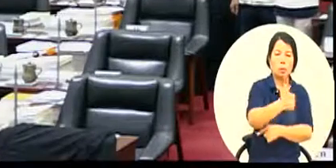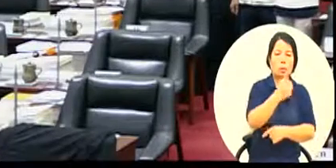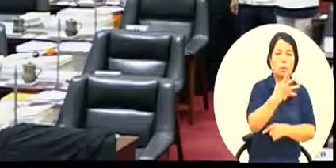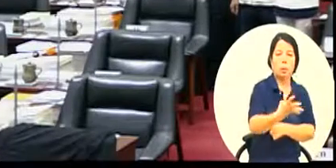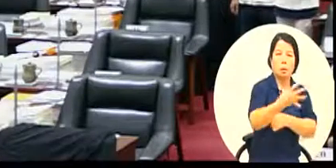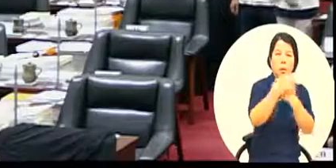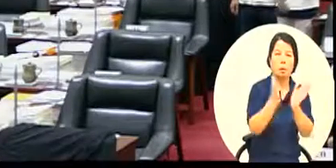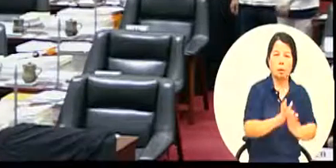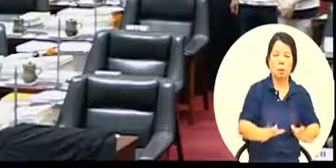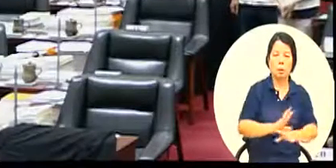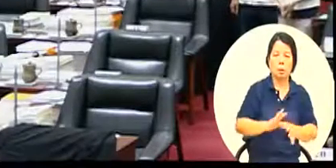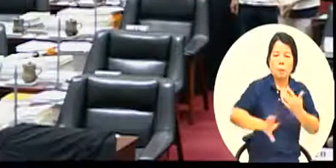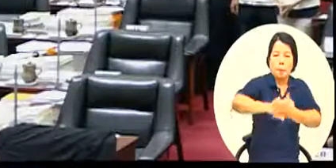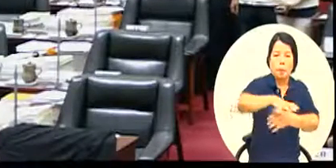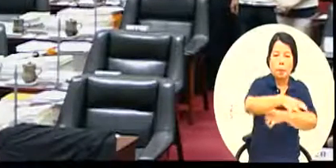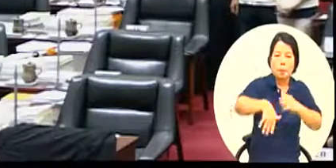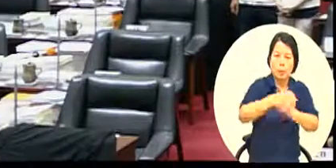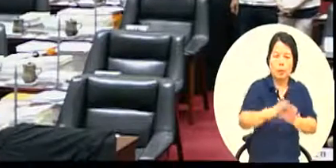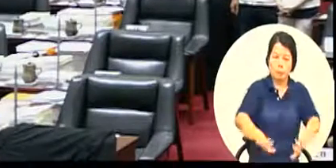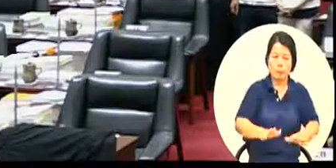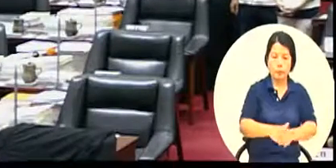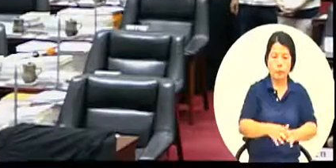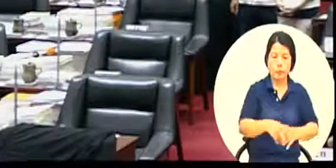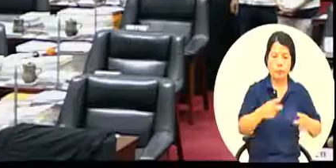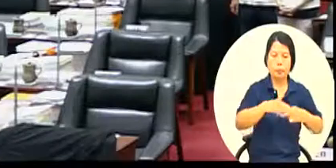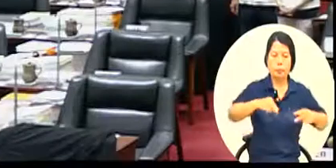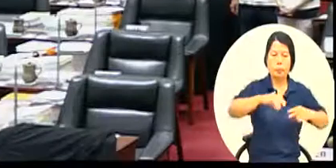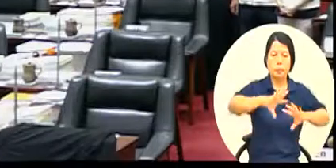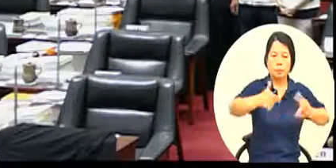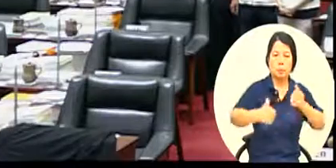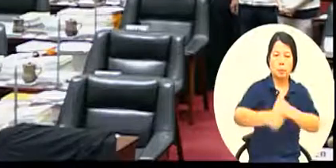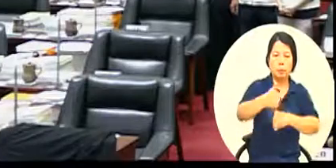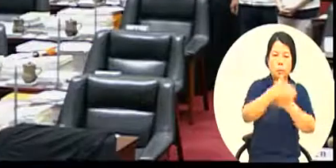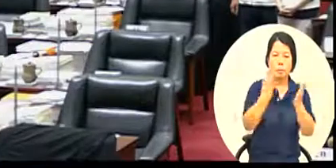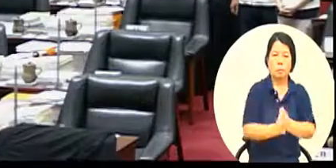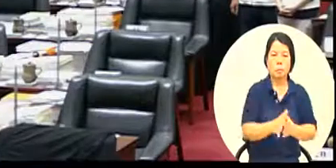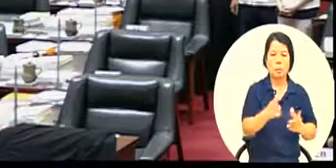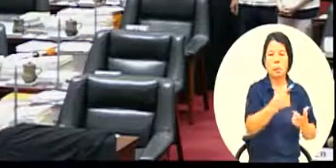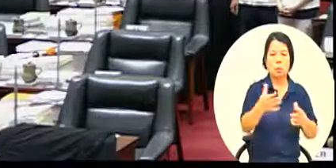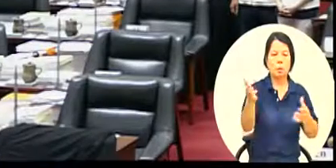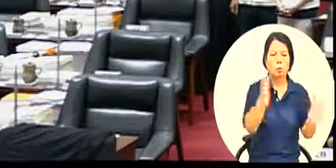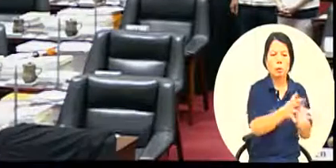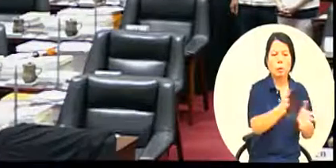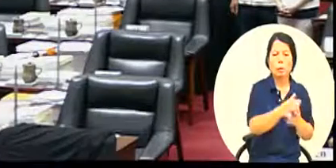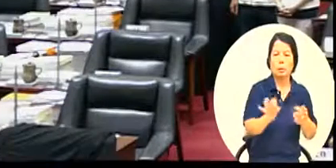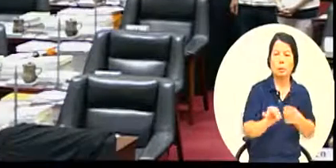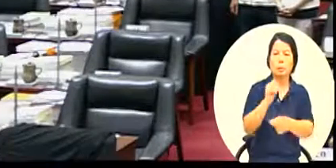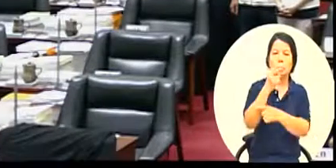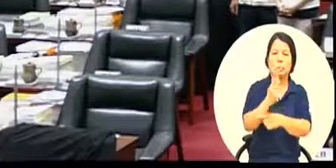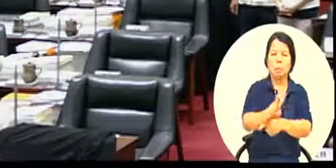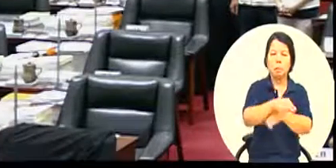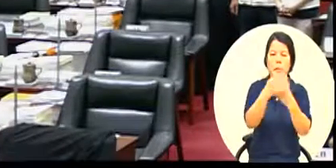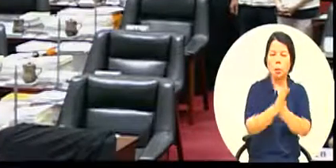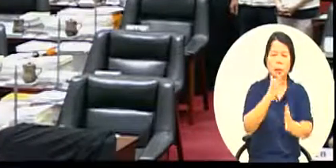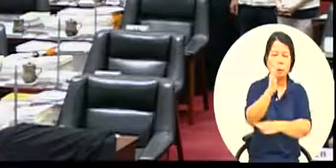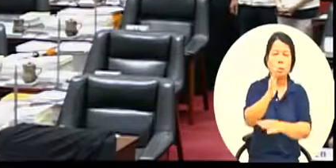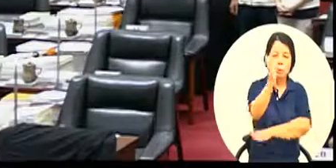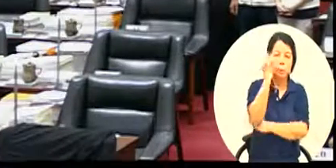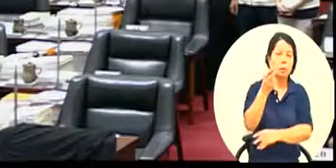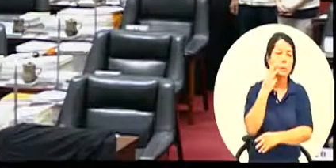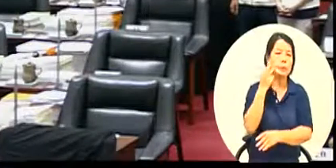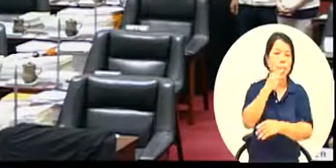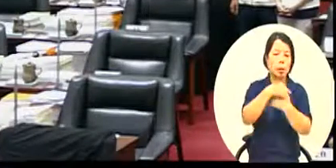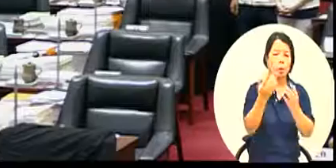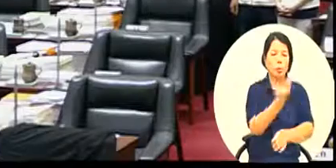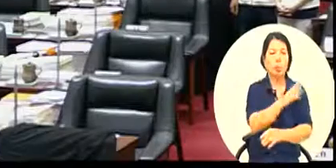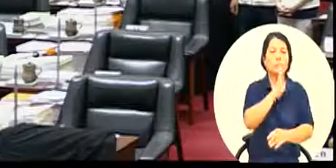其他包括现任的总统加起来无三分之一的票，可见这是政治事件。即马无论